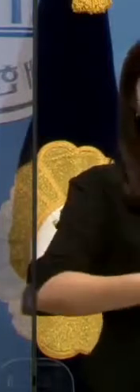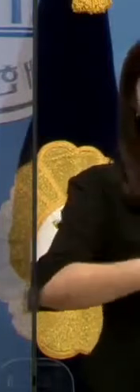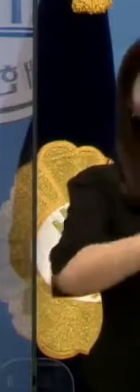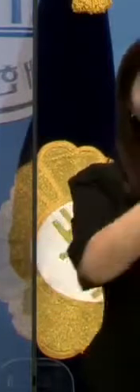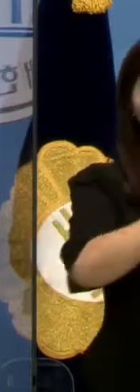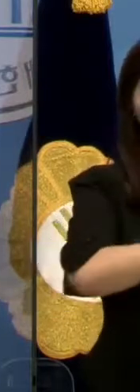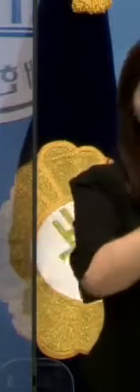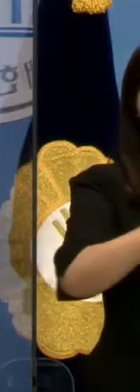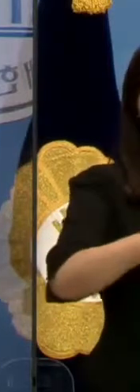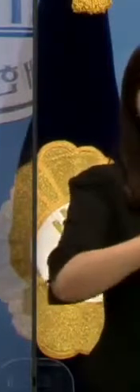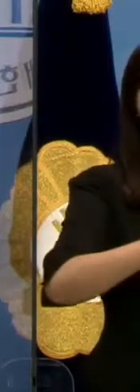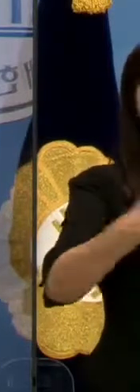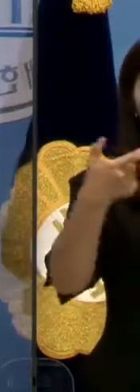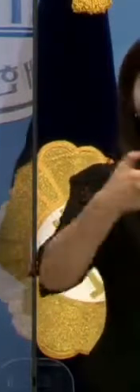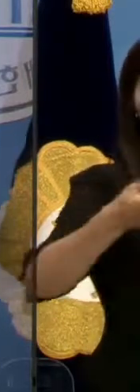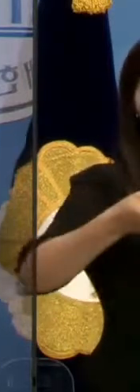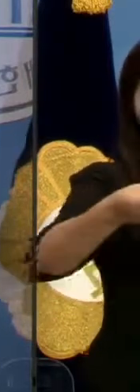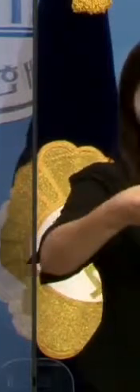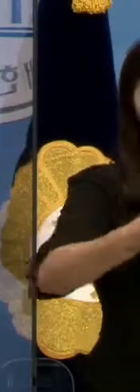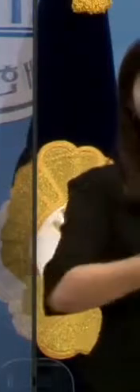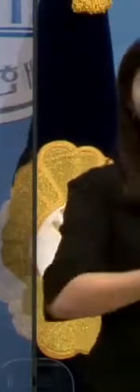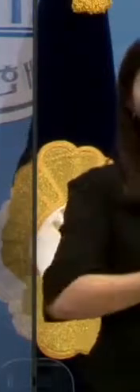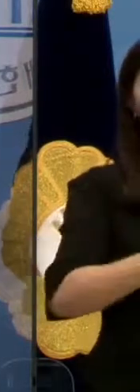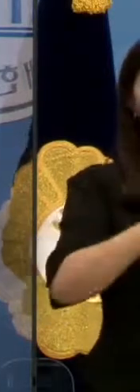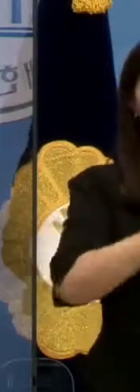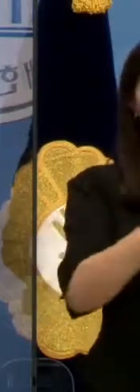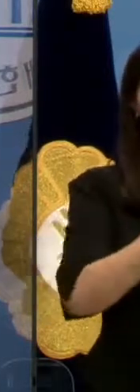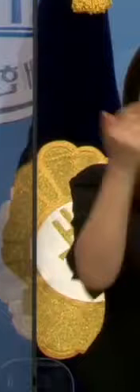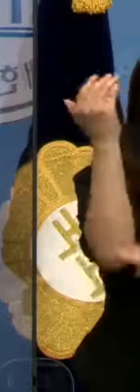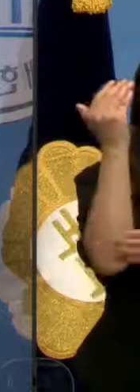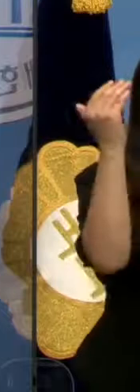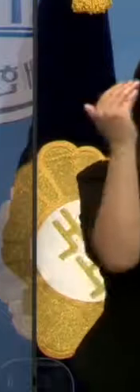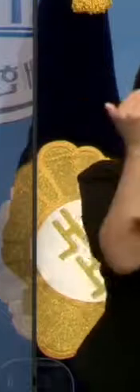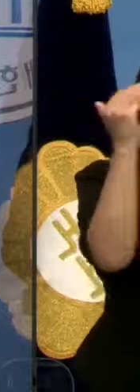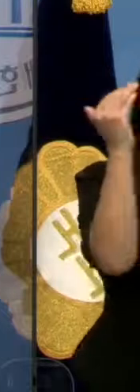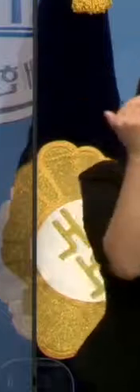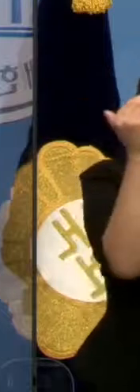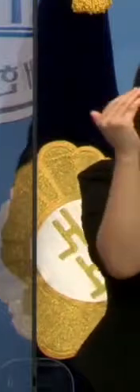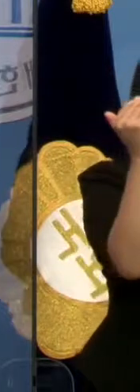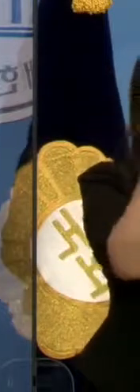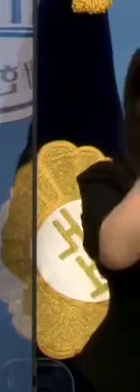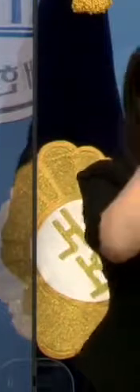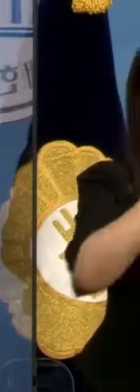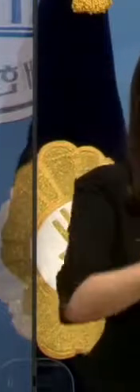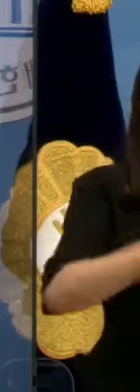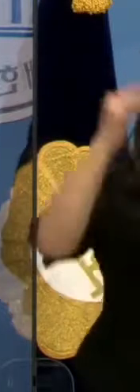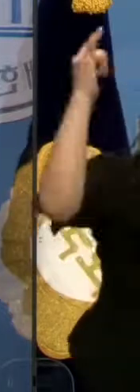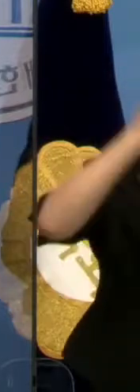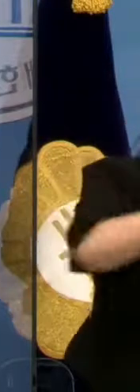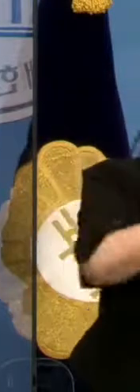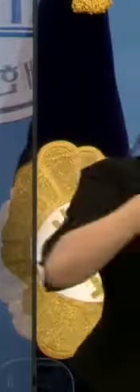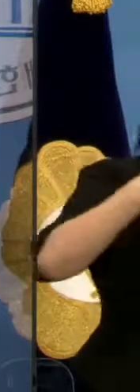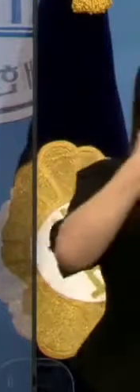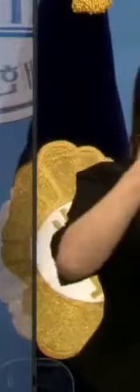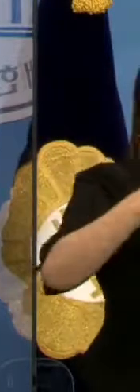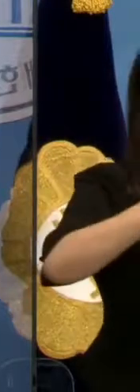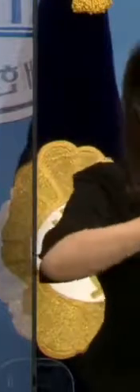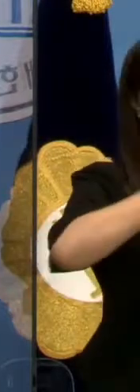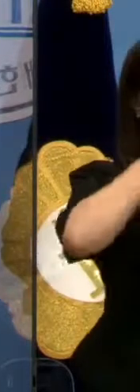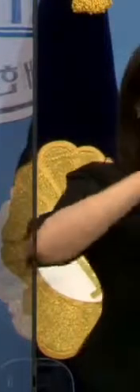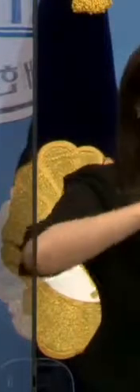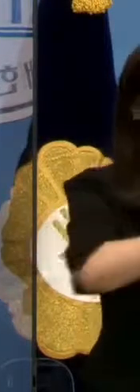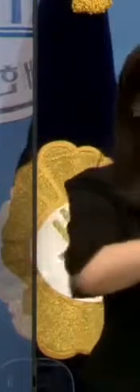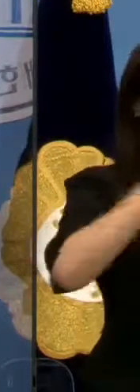가구 60평방미터 약 25평으로 기준을 상향하겠습니다. 이와 함께 충분한 채광, 수질이 양호한 하수도